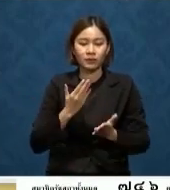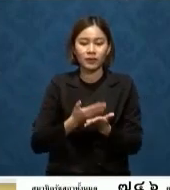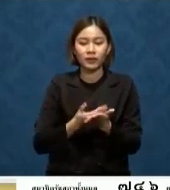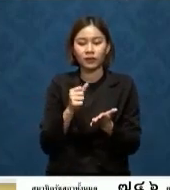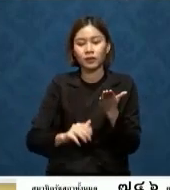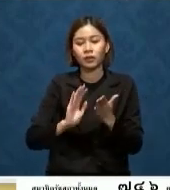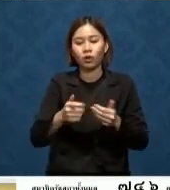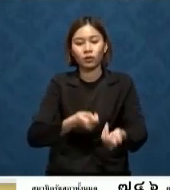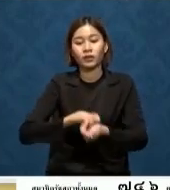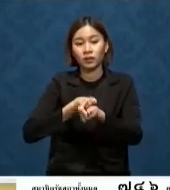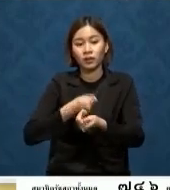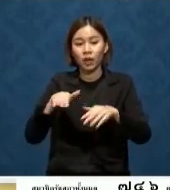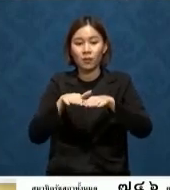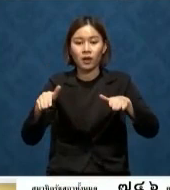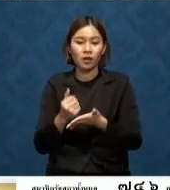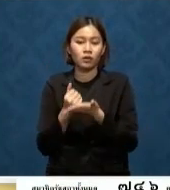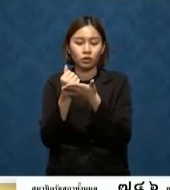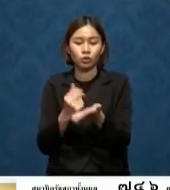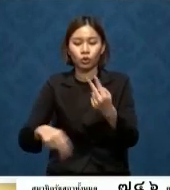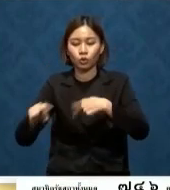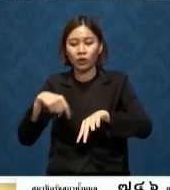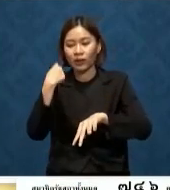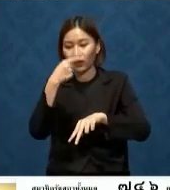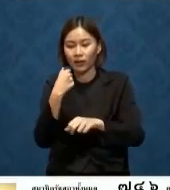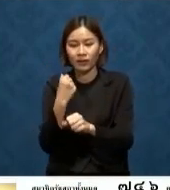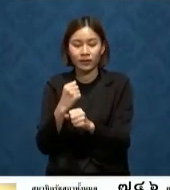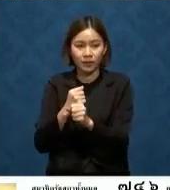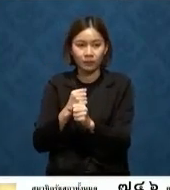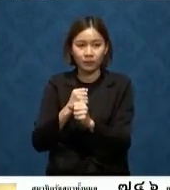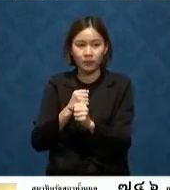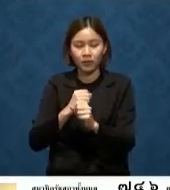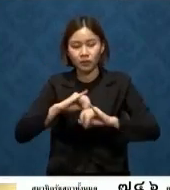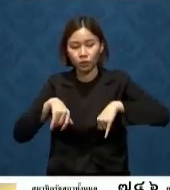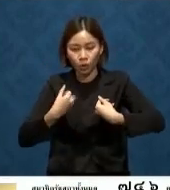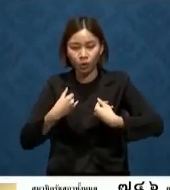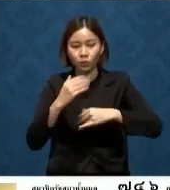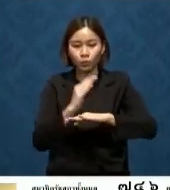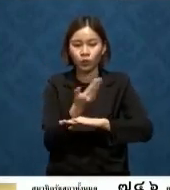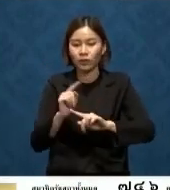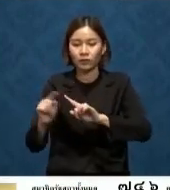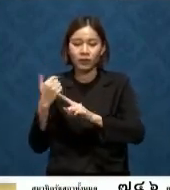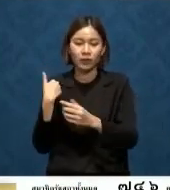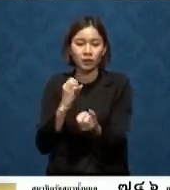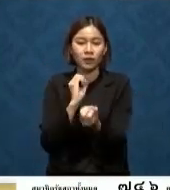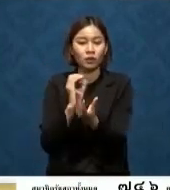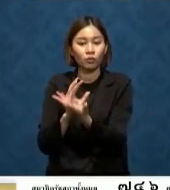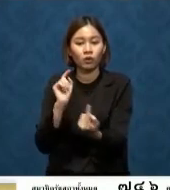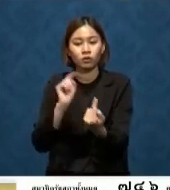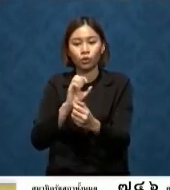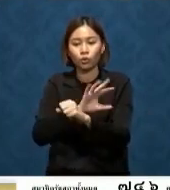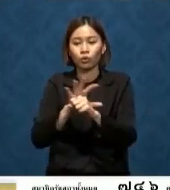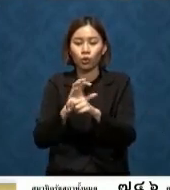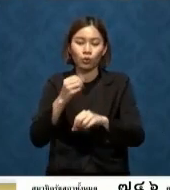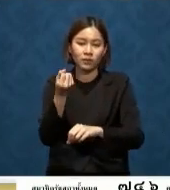รมาตรการช่วยประคองผู้ประกอบการวิสาหกิจกลางและขนาดย่อมที่ได้ผลกระทบจากสถานการณ์โควิด